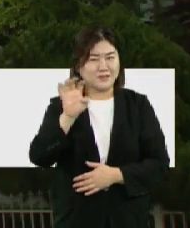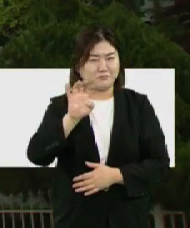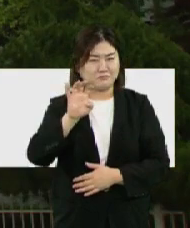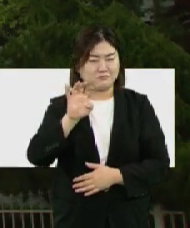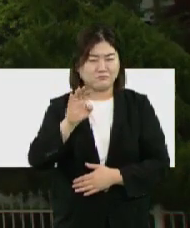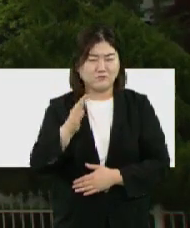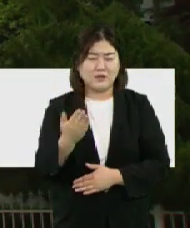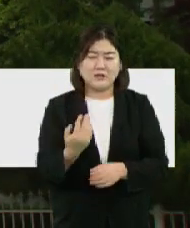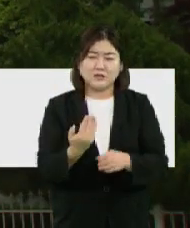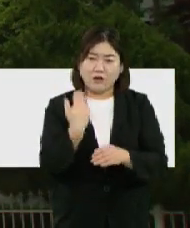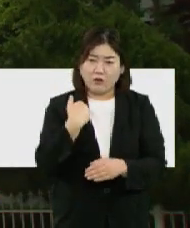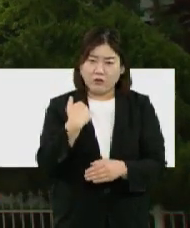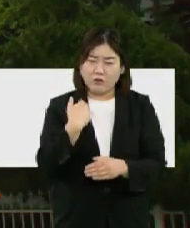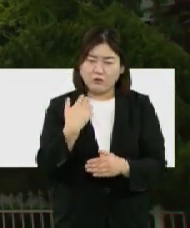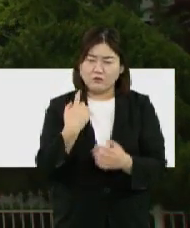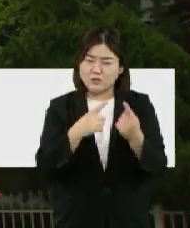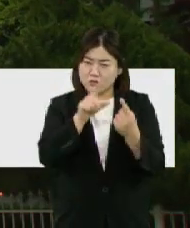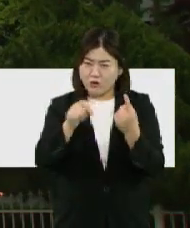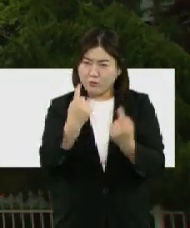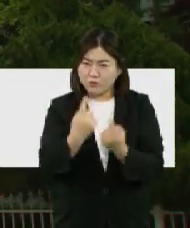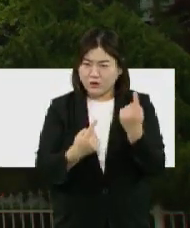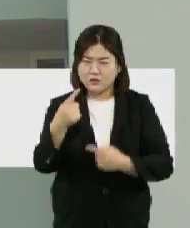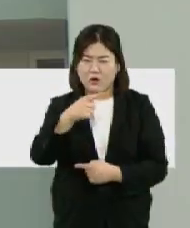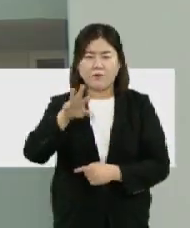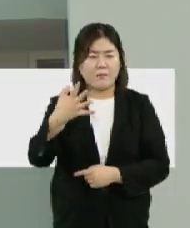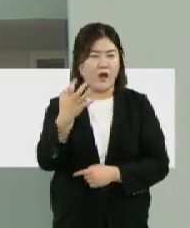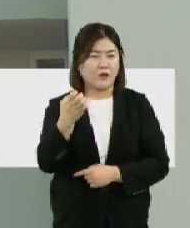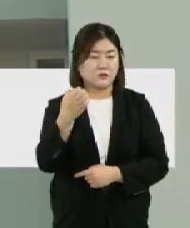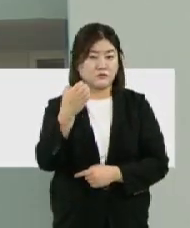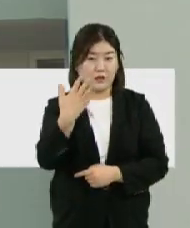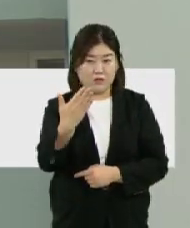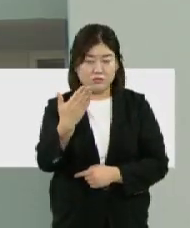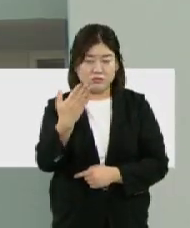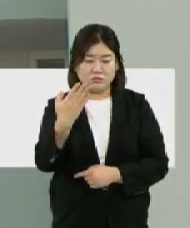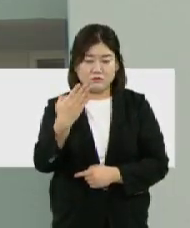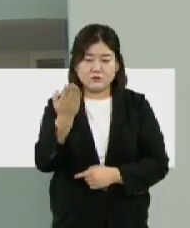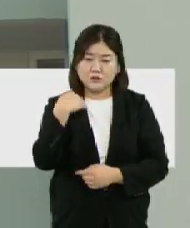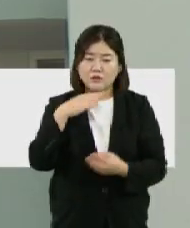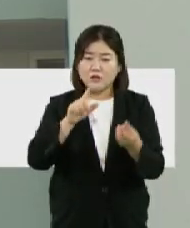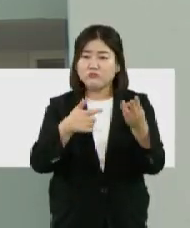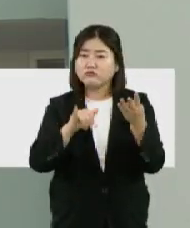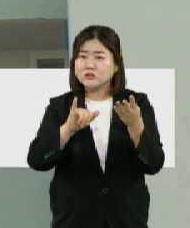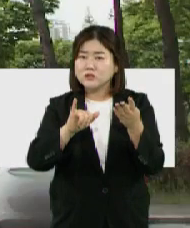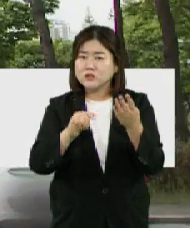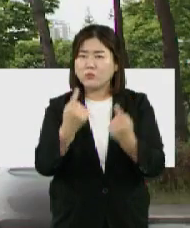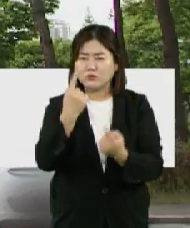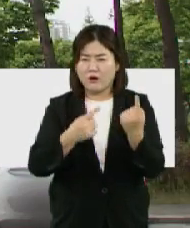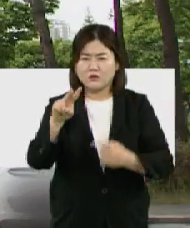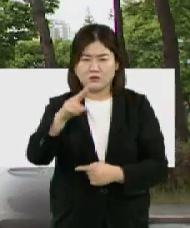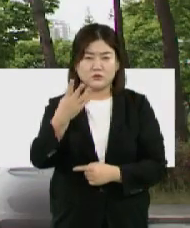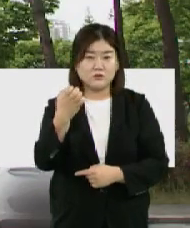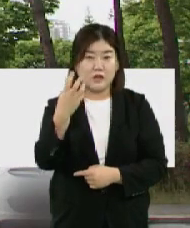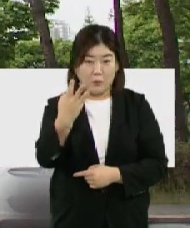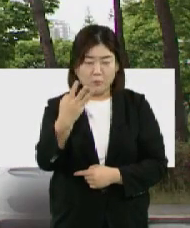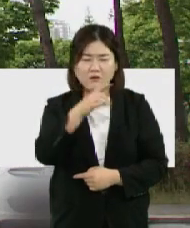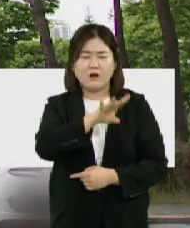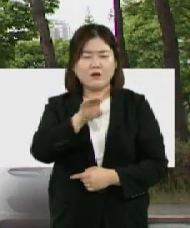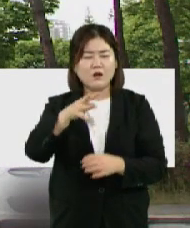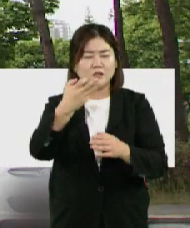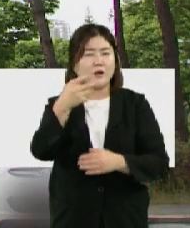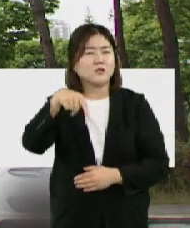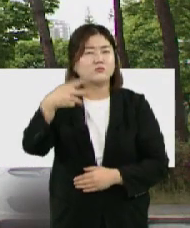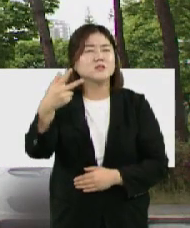역시 지난 1분기 1800 라는데 건 지난해 자 분기 2000 39번 보다 각각